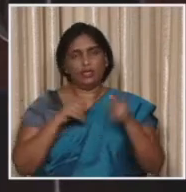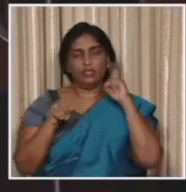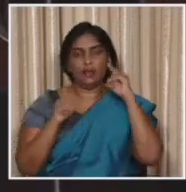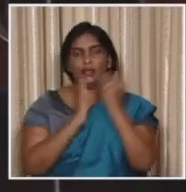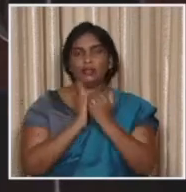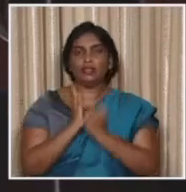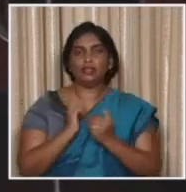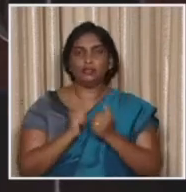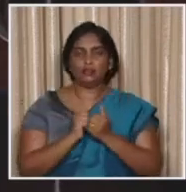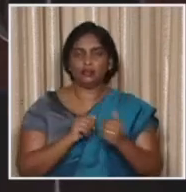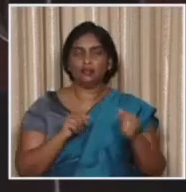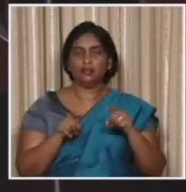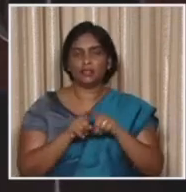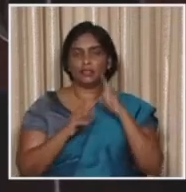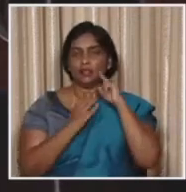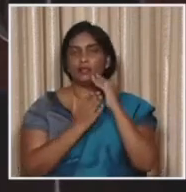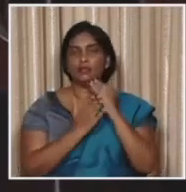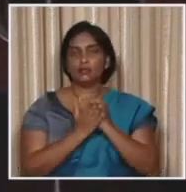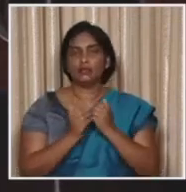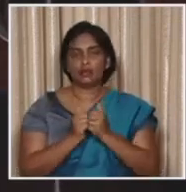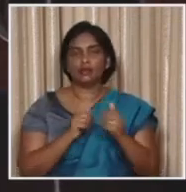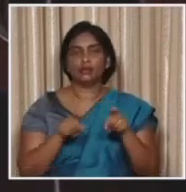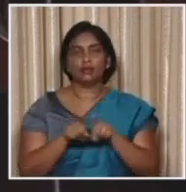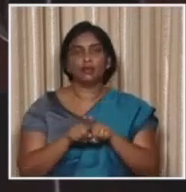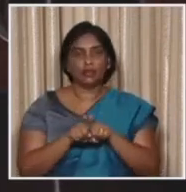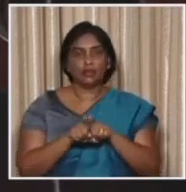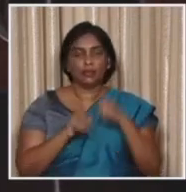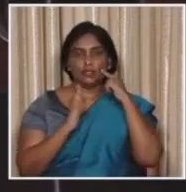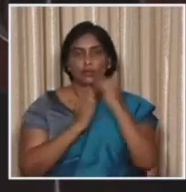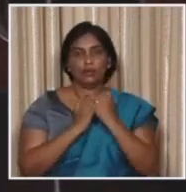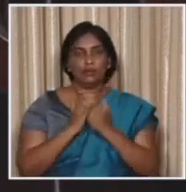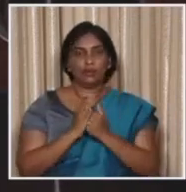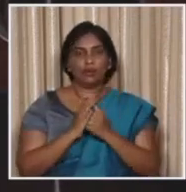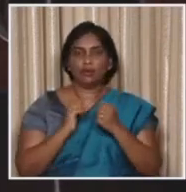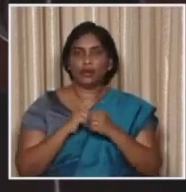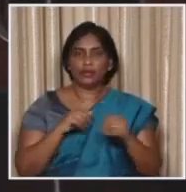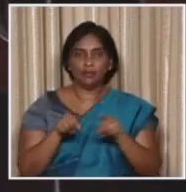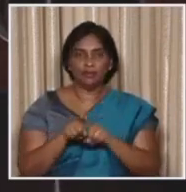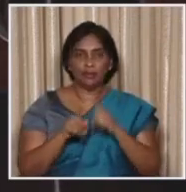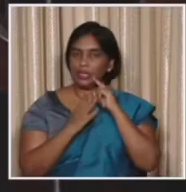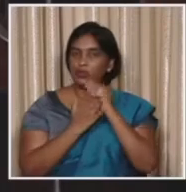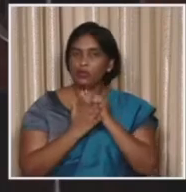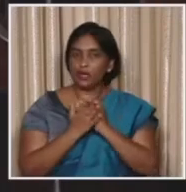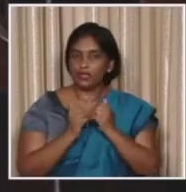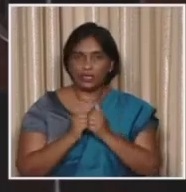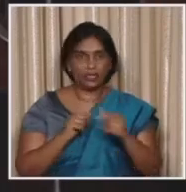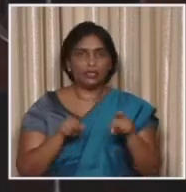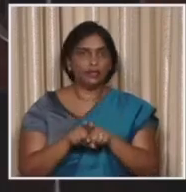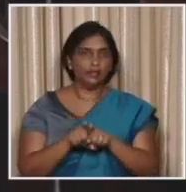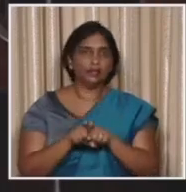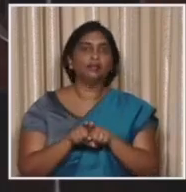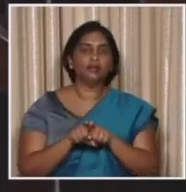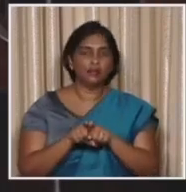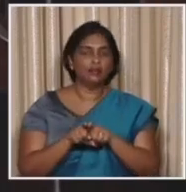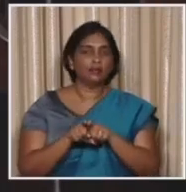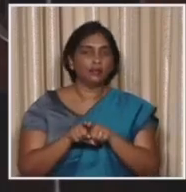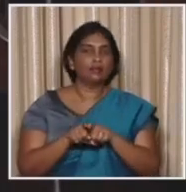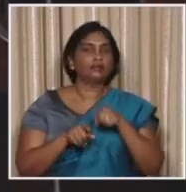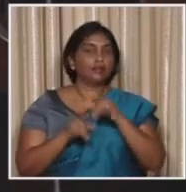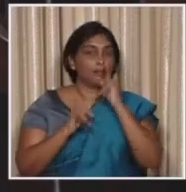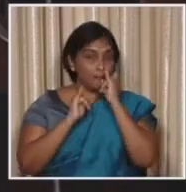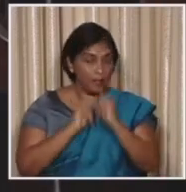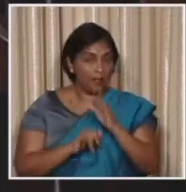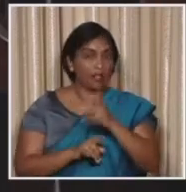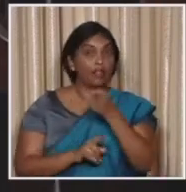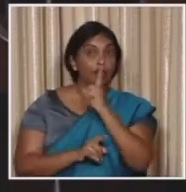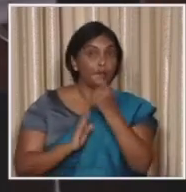සංස්ථාවේ සභාපතිවරයා අයවකට හිටිය සරත් ලියනගේ ෆ්ලූ ක්ලොක්සිසිලින් ග්‍රෑම් 250 ඖෂධයේ මිලදී ගැනීමේදී රුපියල් මිලියන 42ක වරදක් කළා තියෙනවා